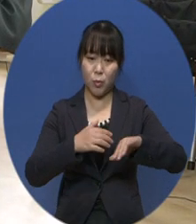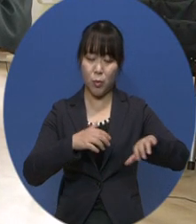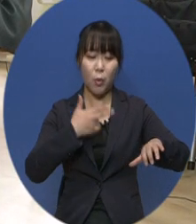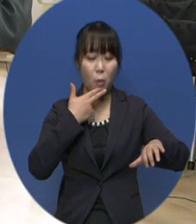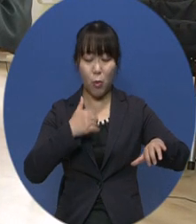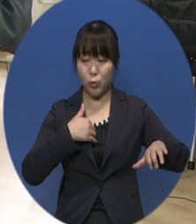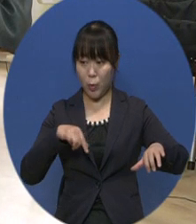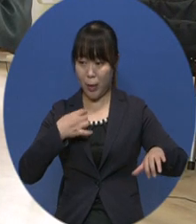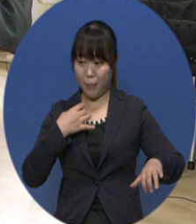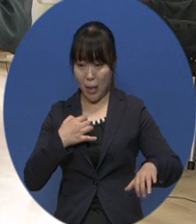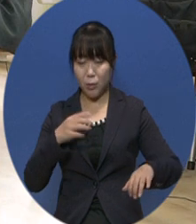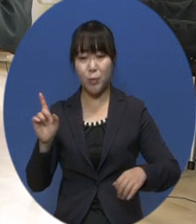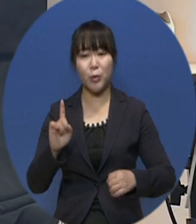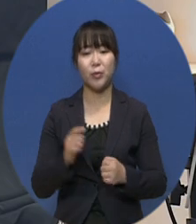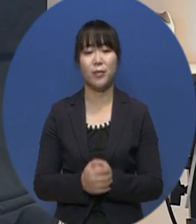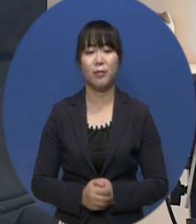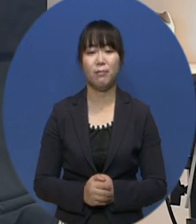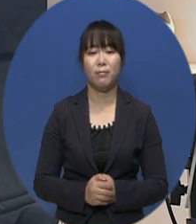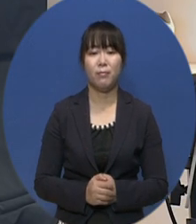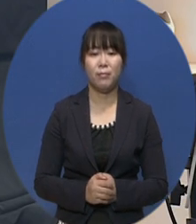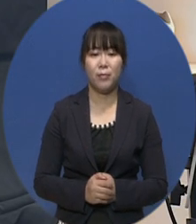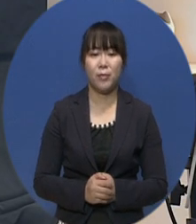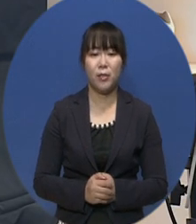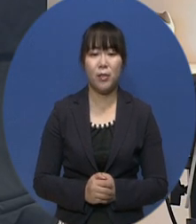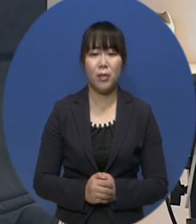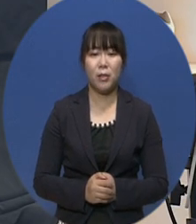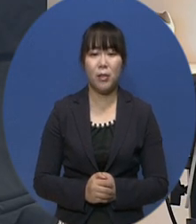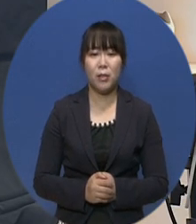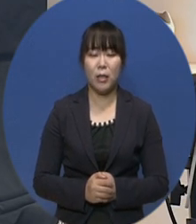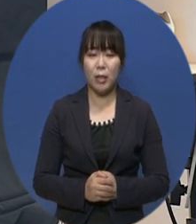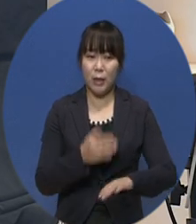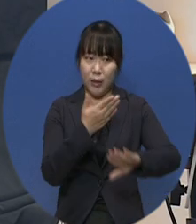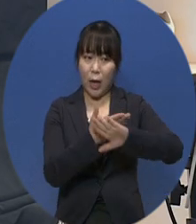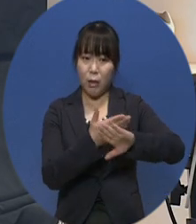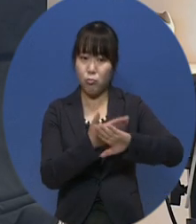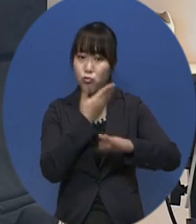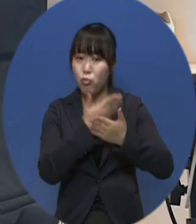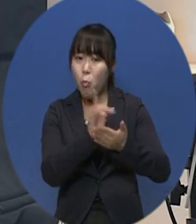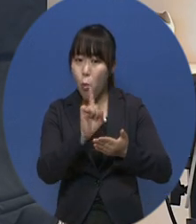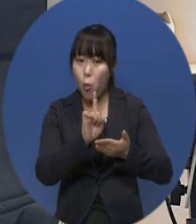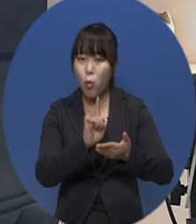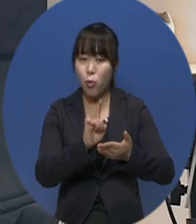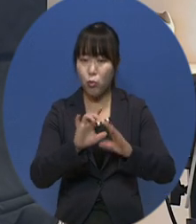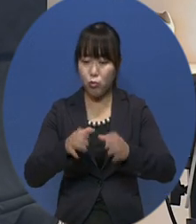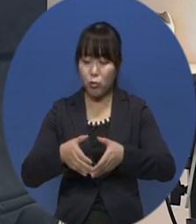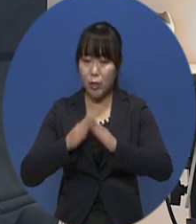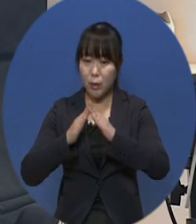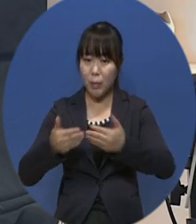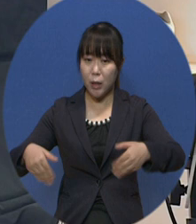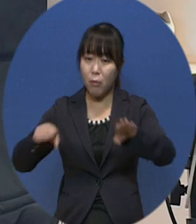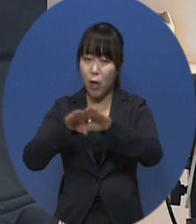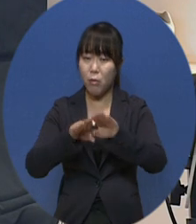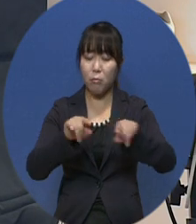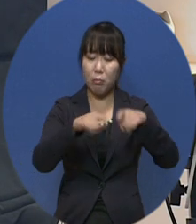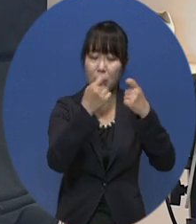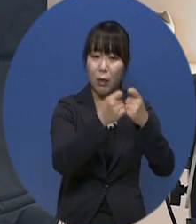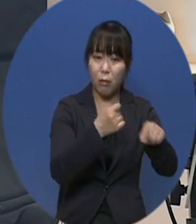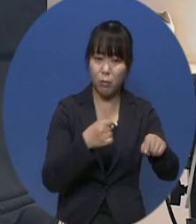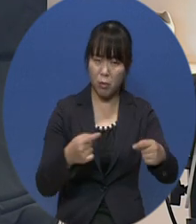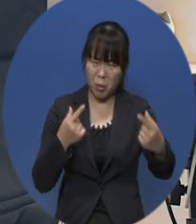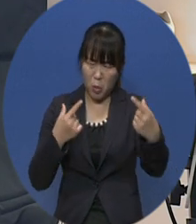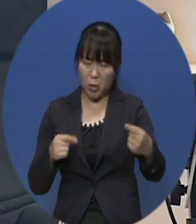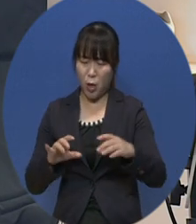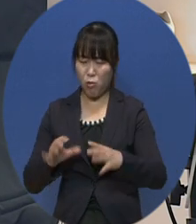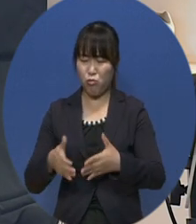가지 더 있는데요. 네. 그것은 이제 차별화가 왜 중요하냐면 국립기관이 네. 민간에서 똑같은 거를 하면 국립으로